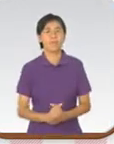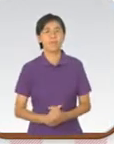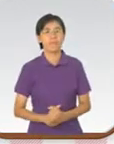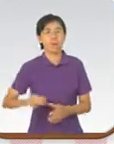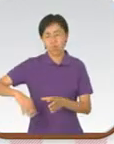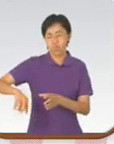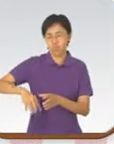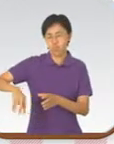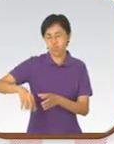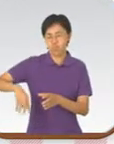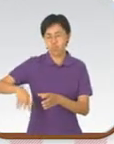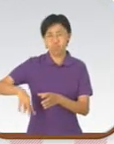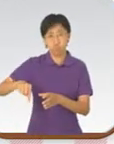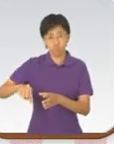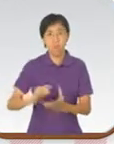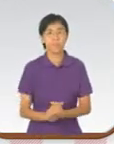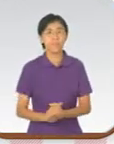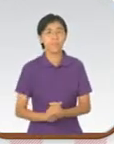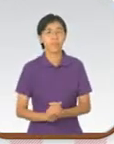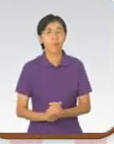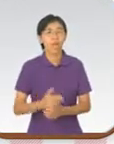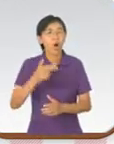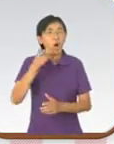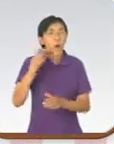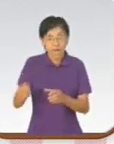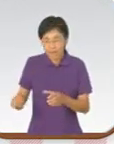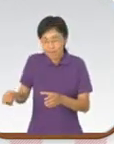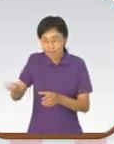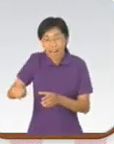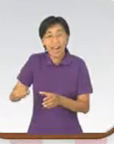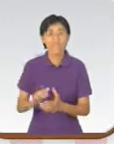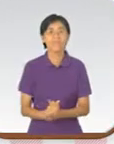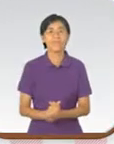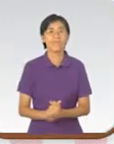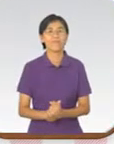นะคะระหว่างนี้เราก็ใส่น้ำตาลไอซิ่งไปได้แล้วนะคะ